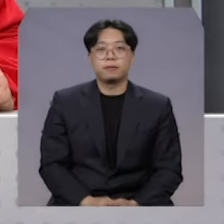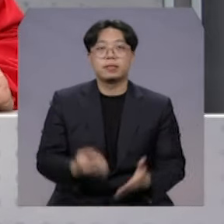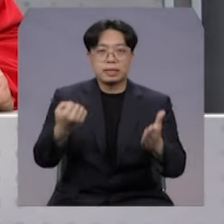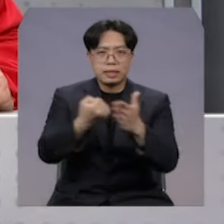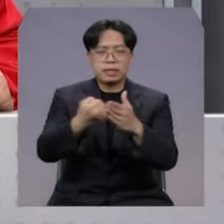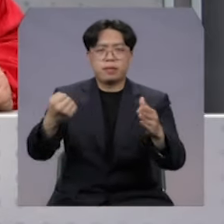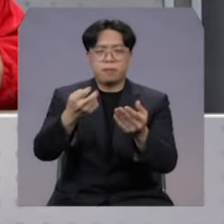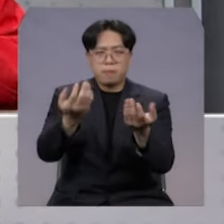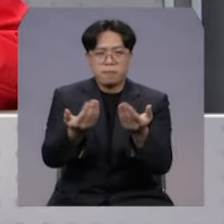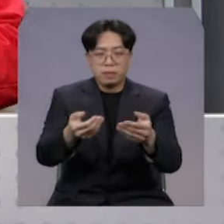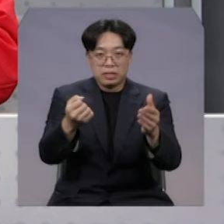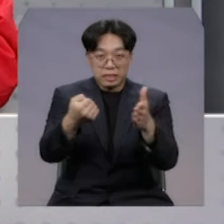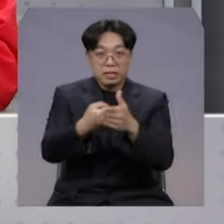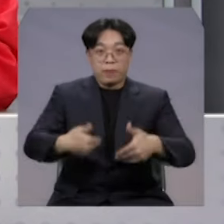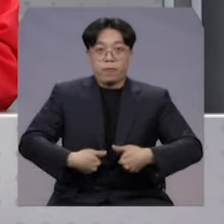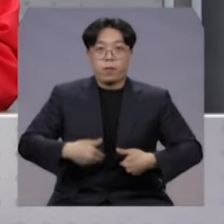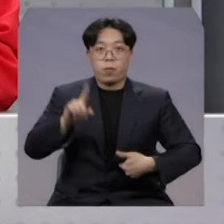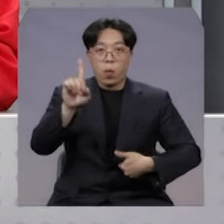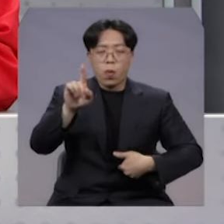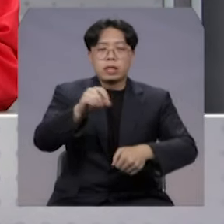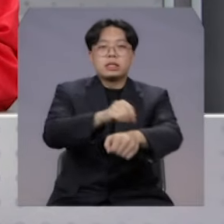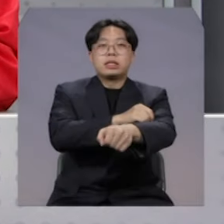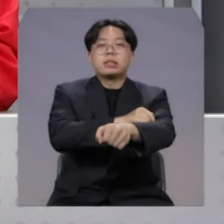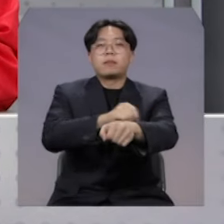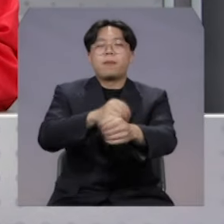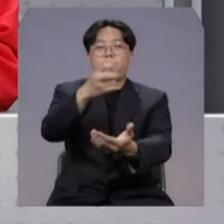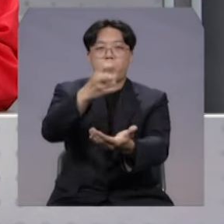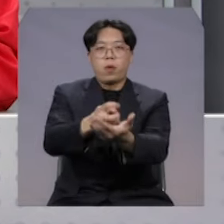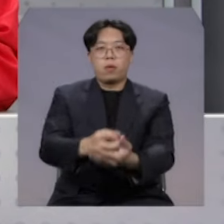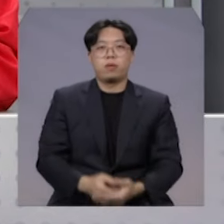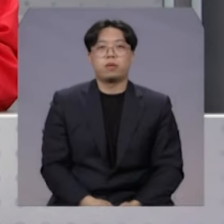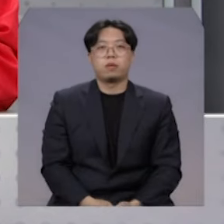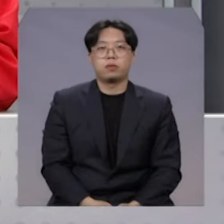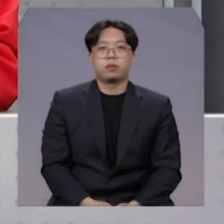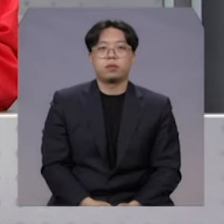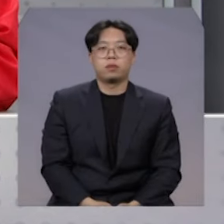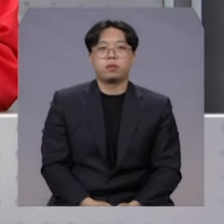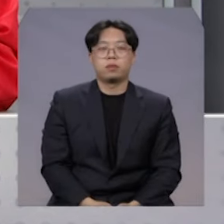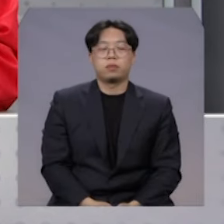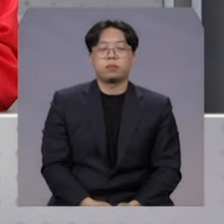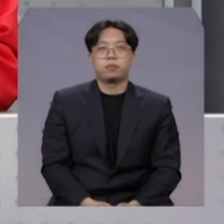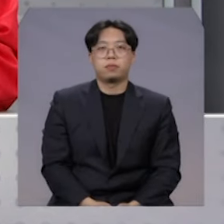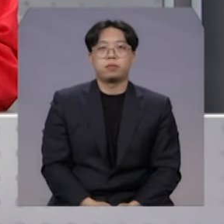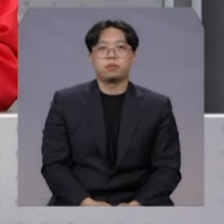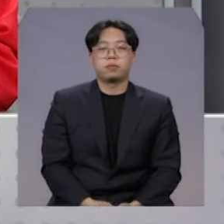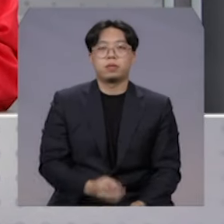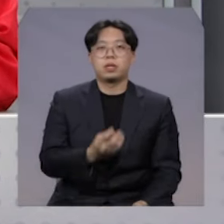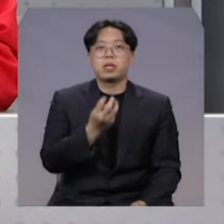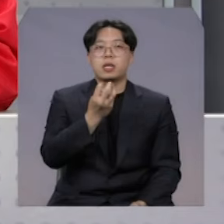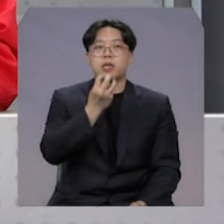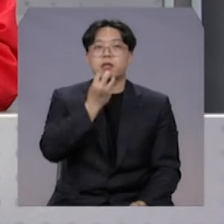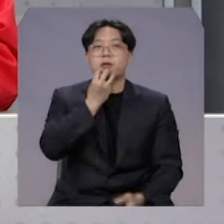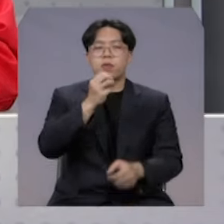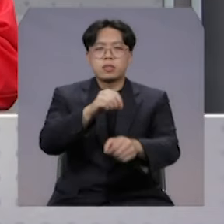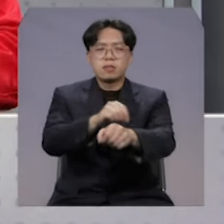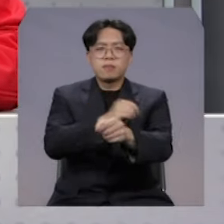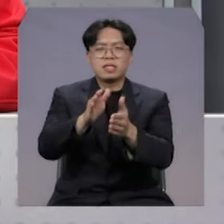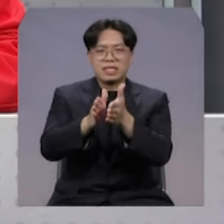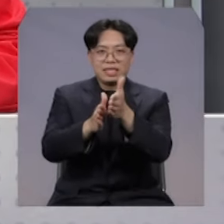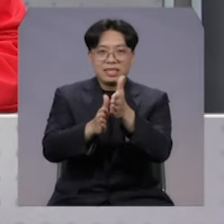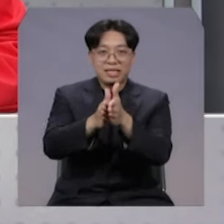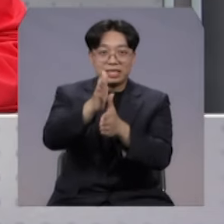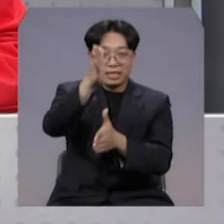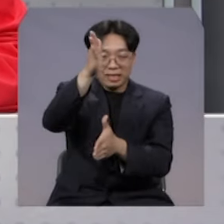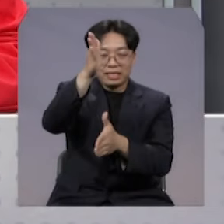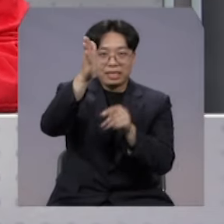필요한 것입니다. 그래서 저는 경기도 서울 특별시 특별 리노베이션 추진위원회에 제가 회원으로